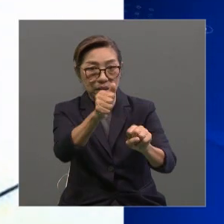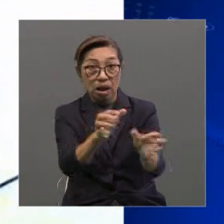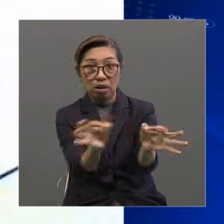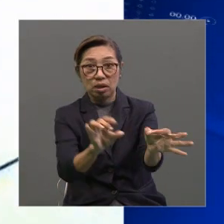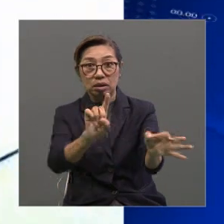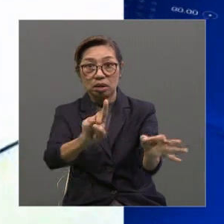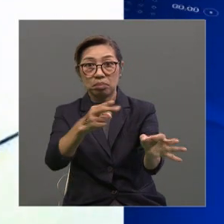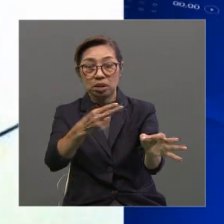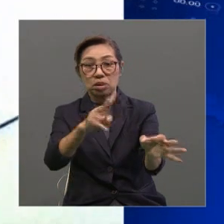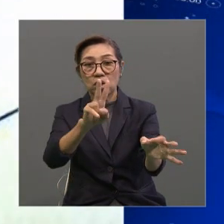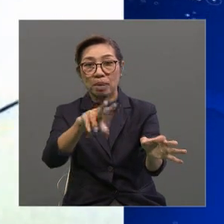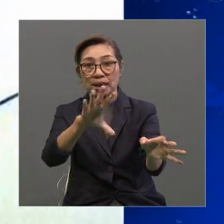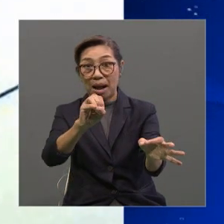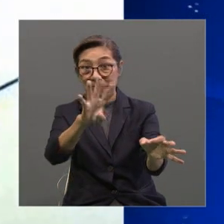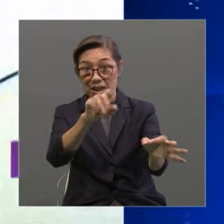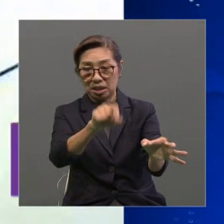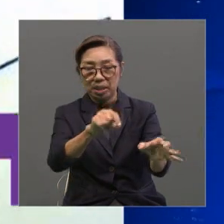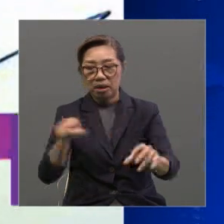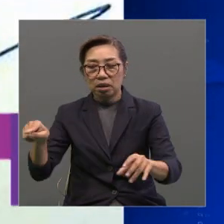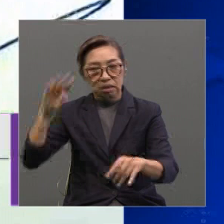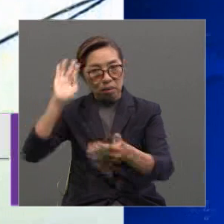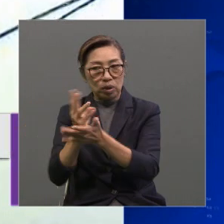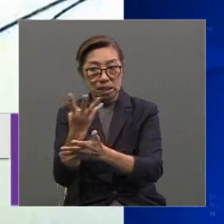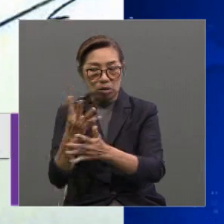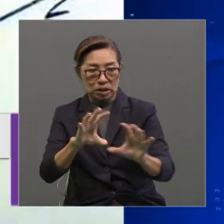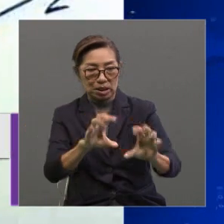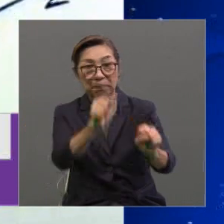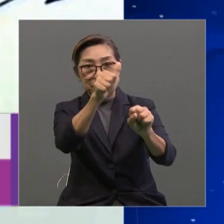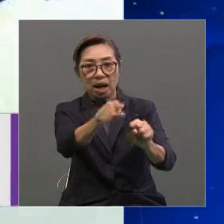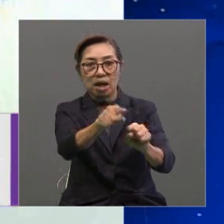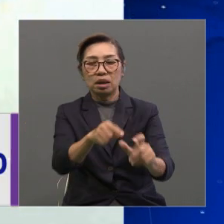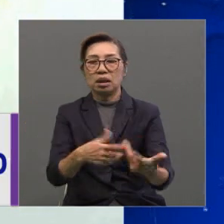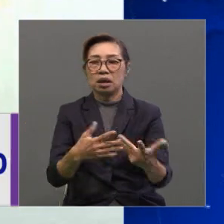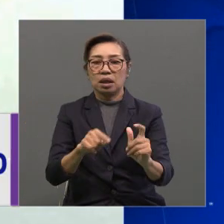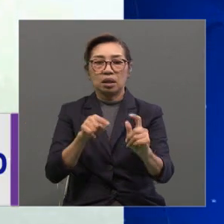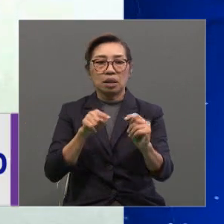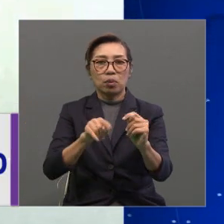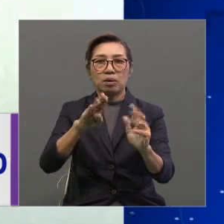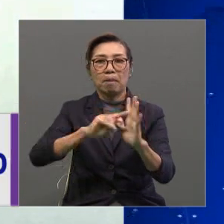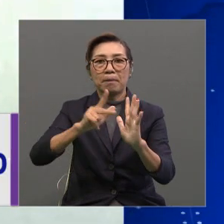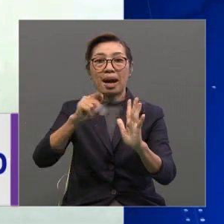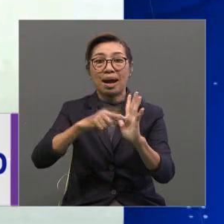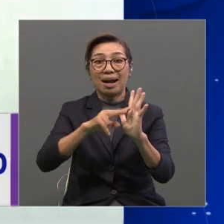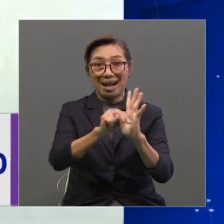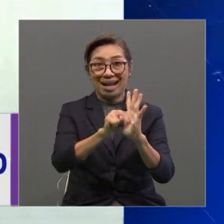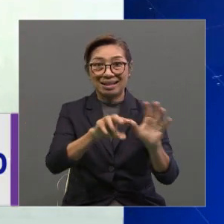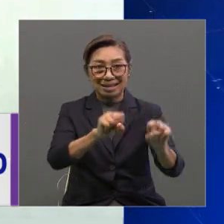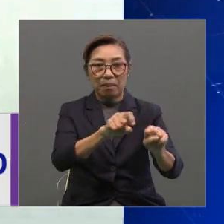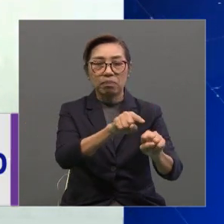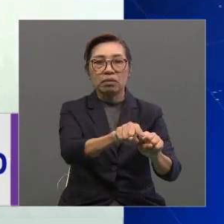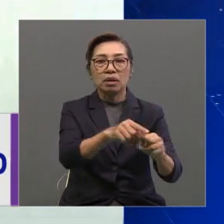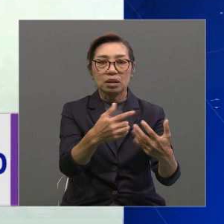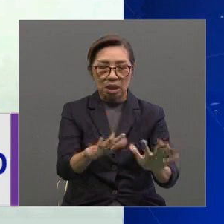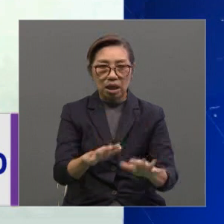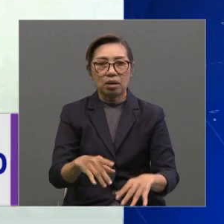054 เมตรในพื้นที่ตำบนบ้านลำนาวอมเภอบางขัน ทางพันตำรวจเองจากเกด แต่วัฒนา